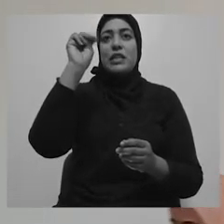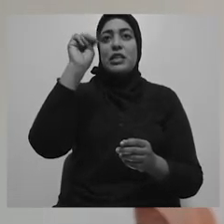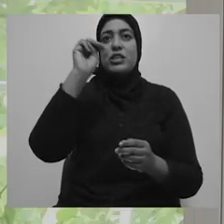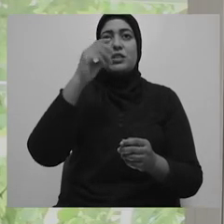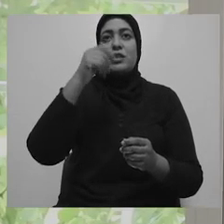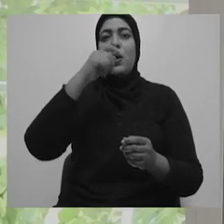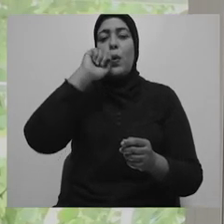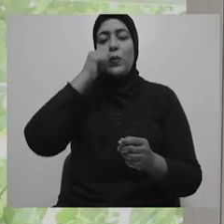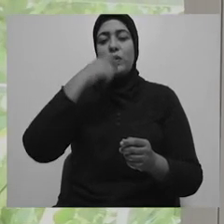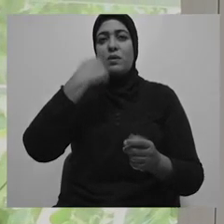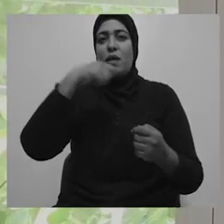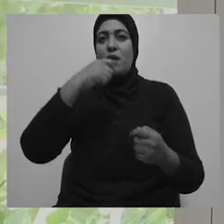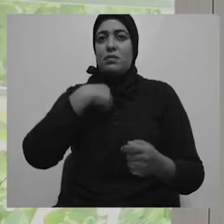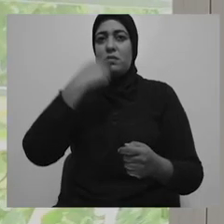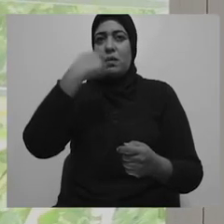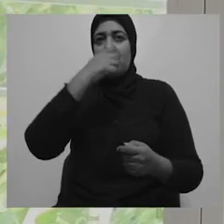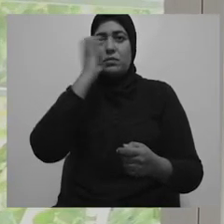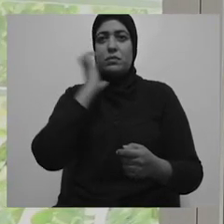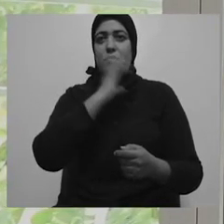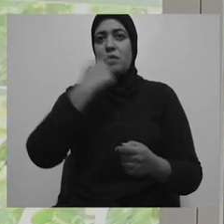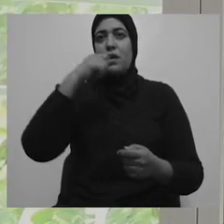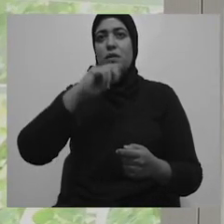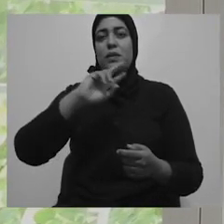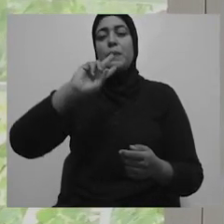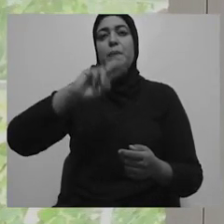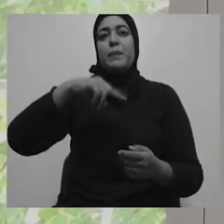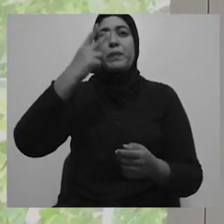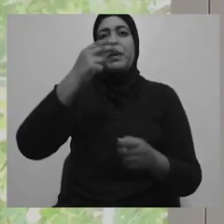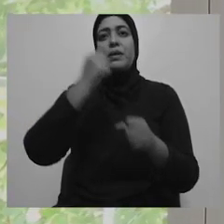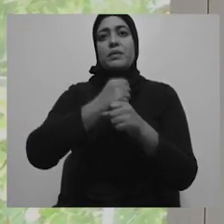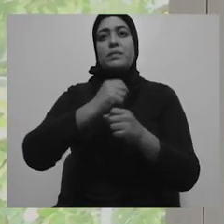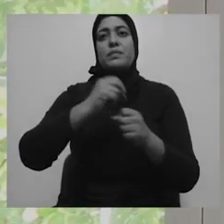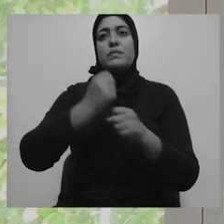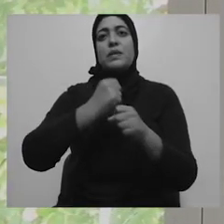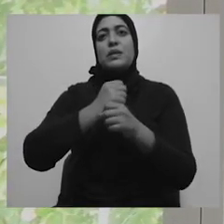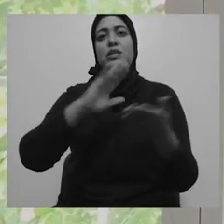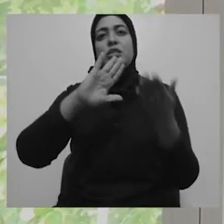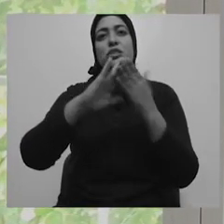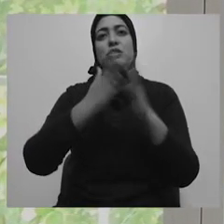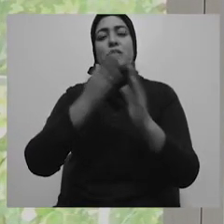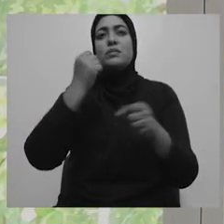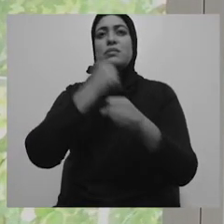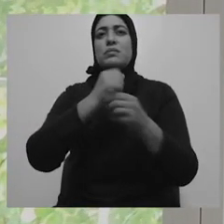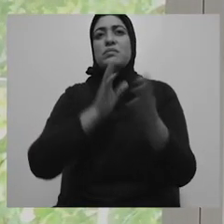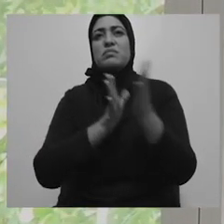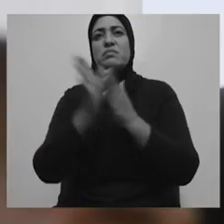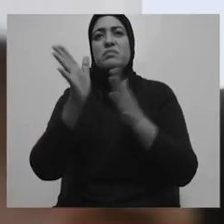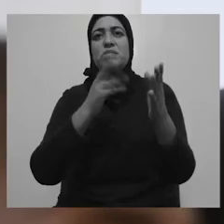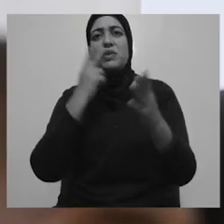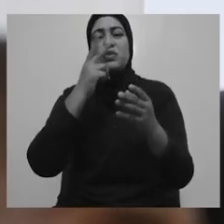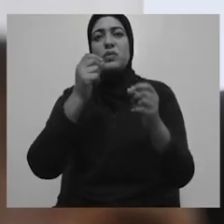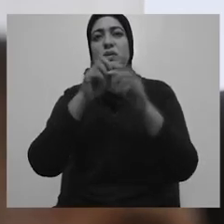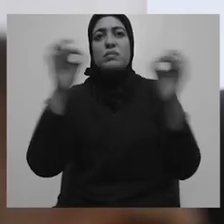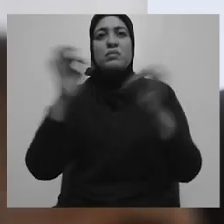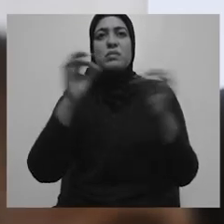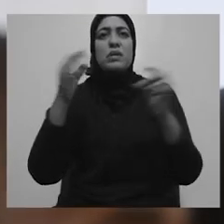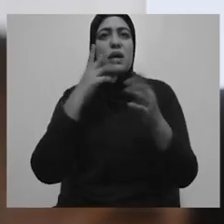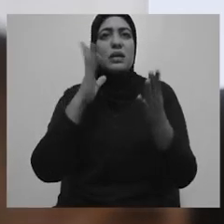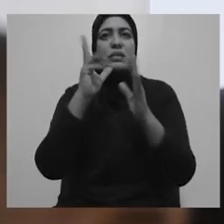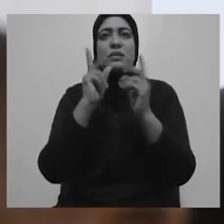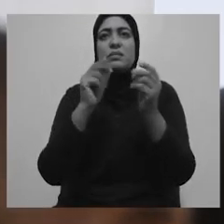je crois même qu'ils aiment bien commun a fait un mode on s'attaque au mondial 2010 mais il faudrait leur aiguille en